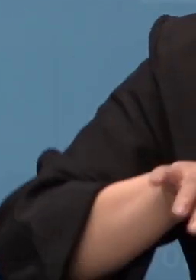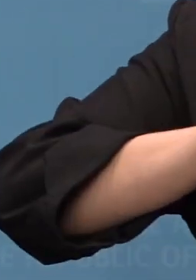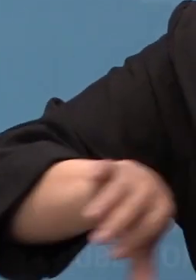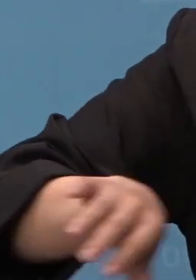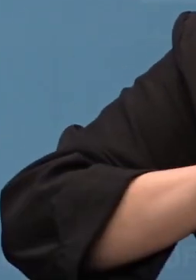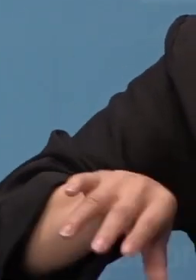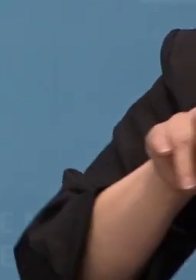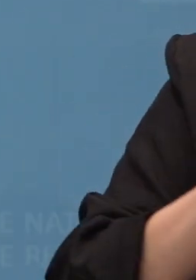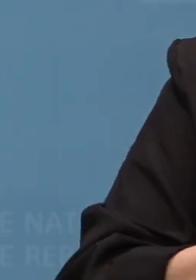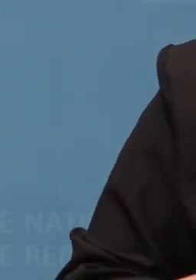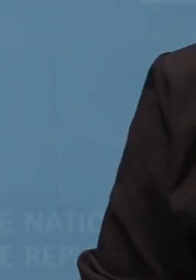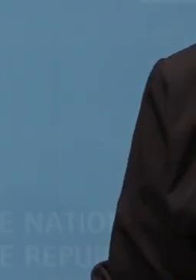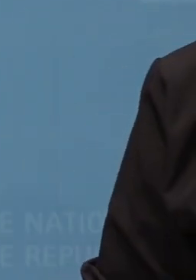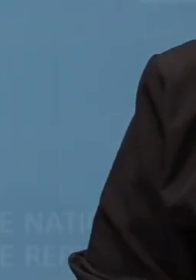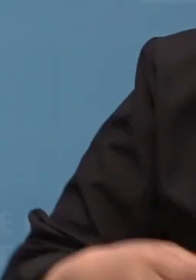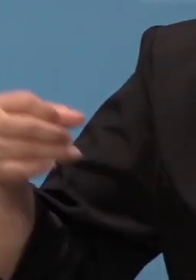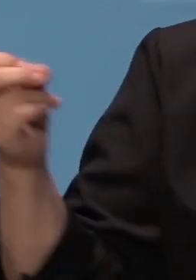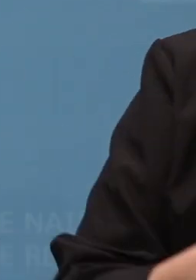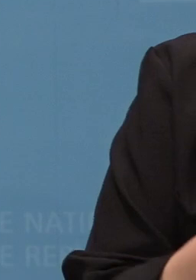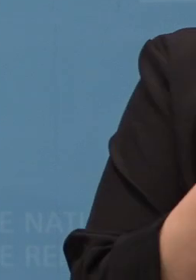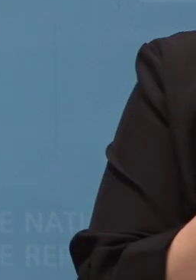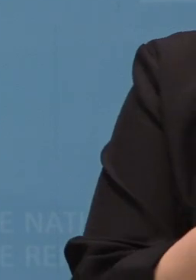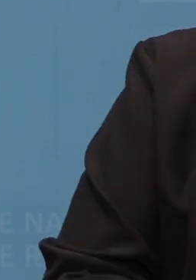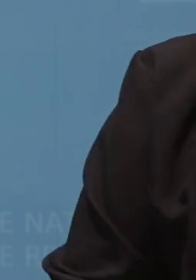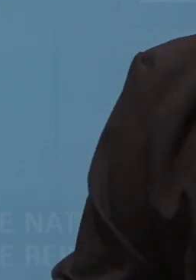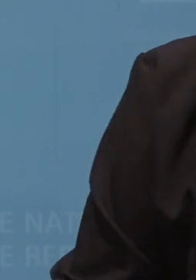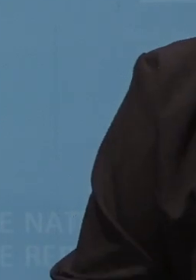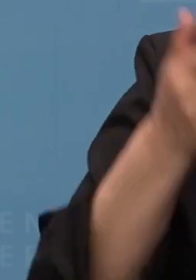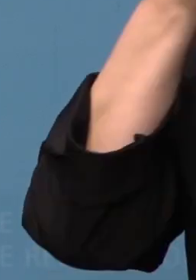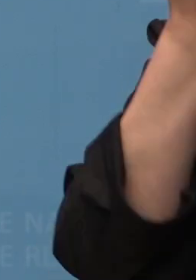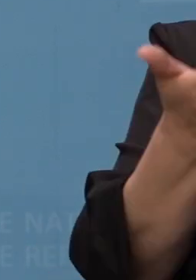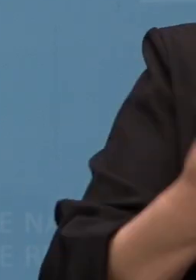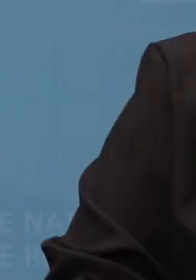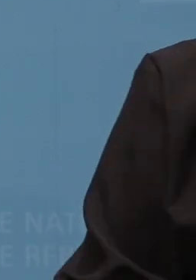사안입니다. 다시 한번 윤석열 대통령에게 묻습니다.